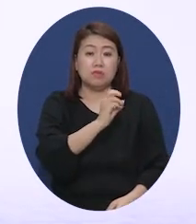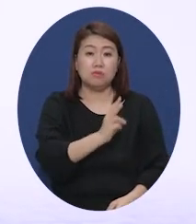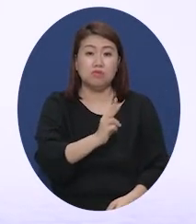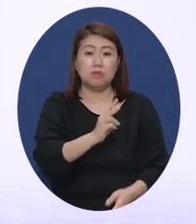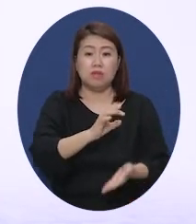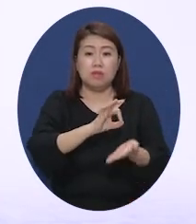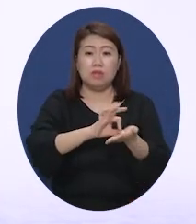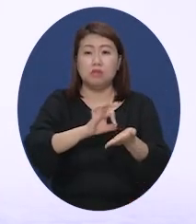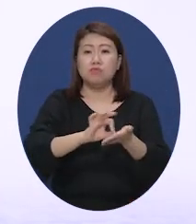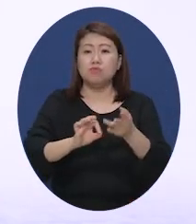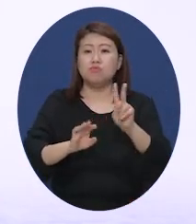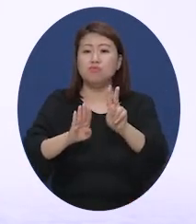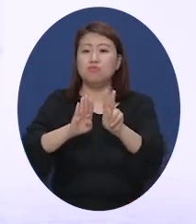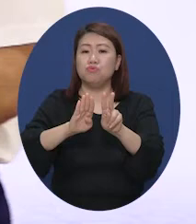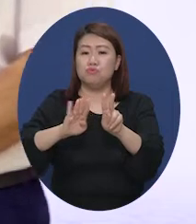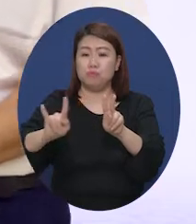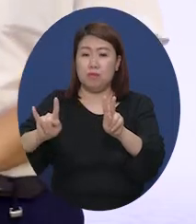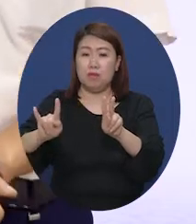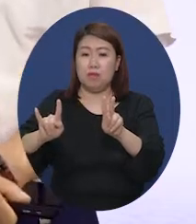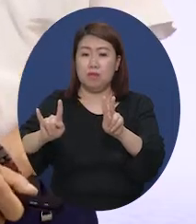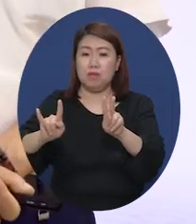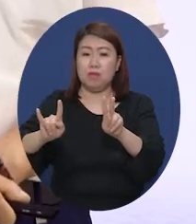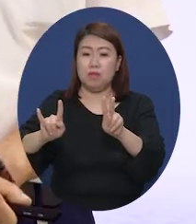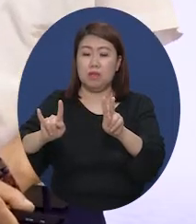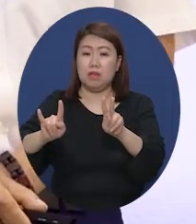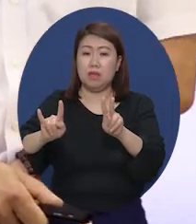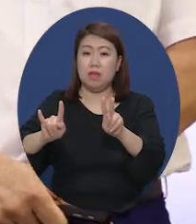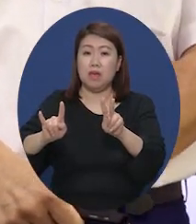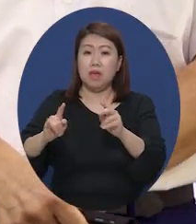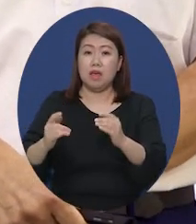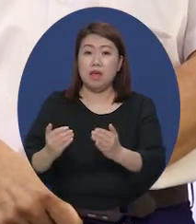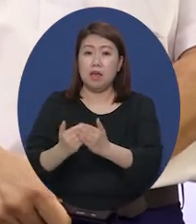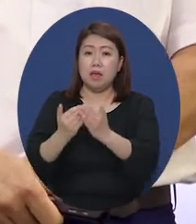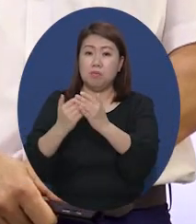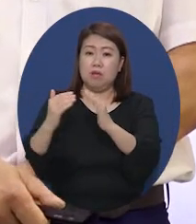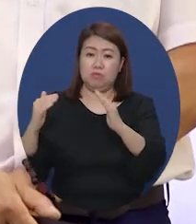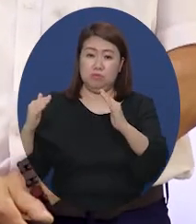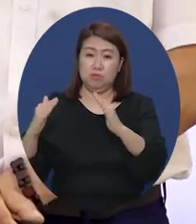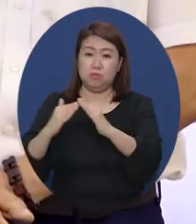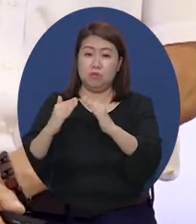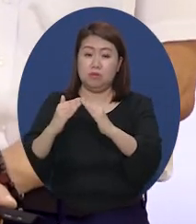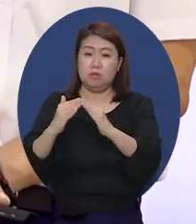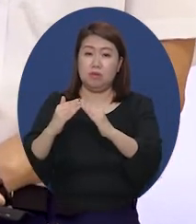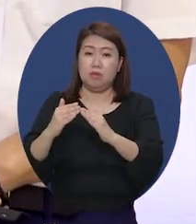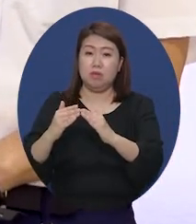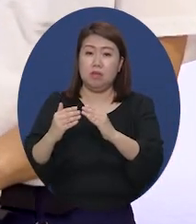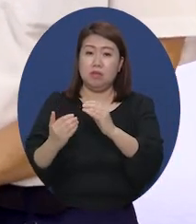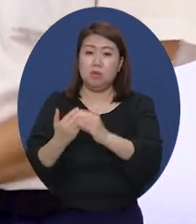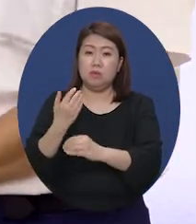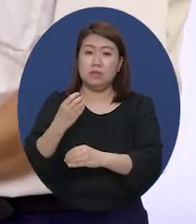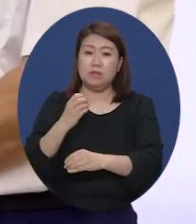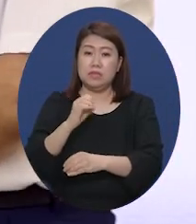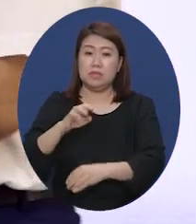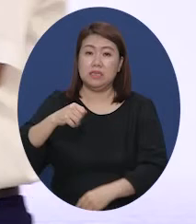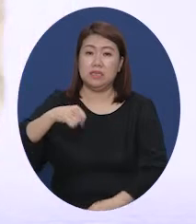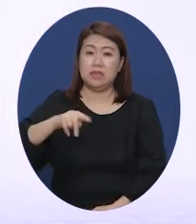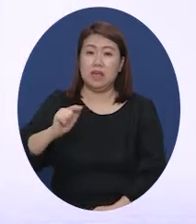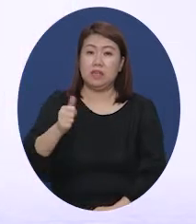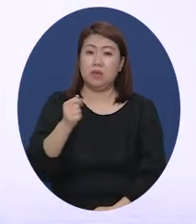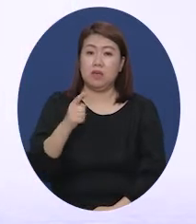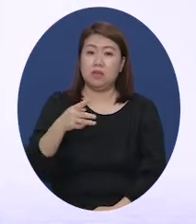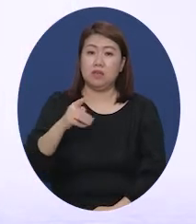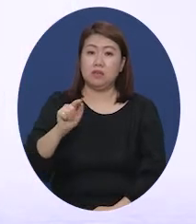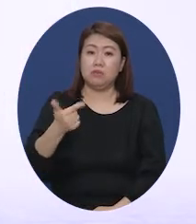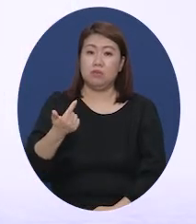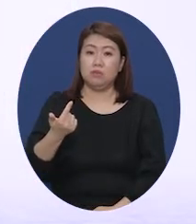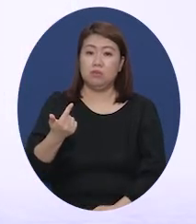탄소량의 2배 정도가 바로 260여 개의 열병합 발전소에서 나오는 이산화탄소량하고 맞먹다는 겁니다. 근데 서울시에